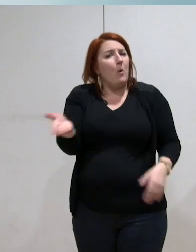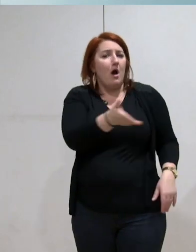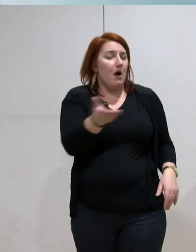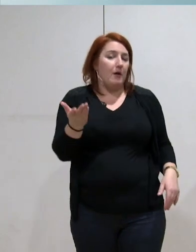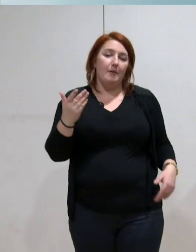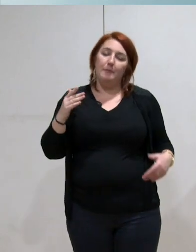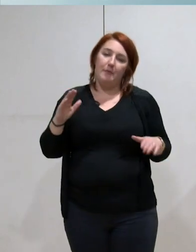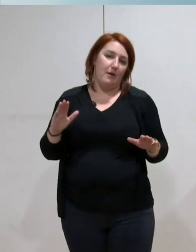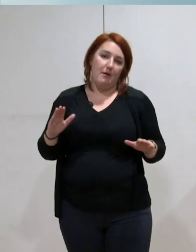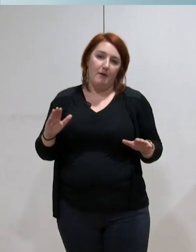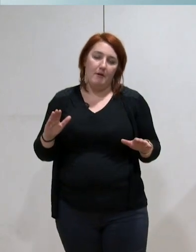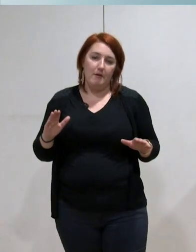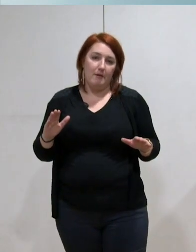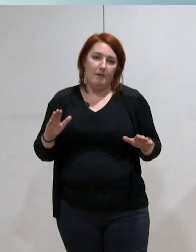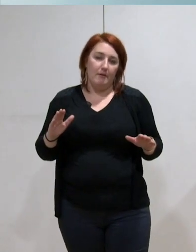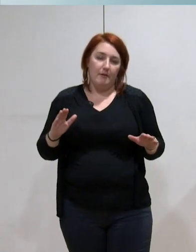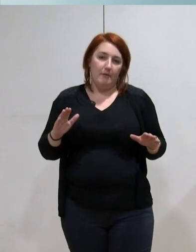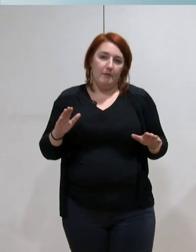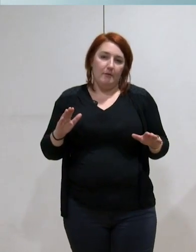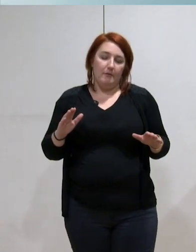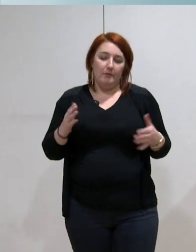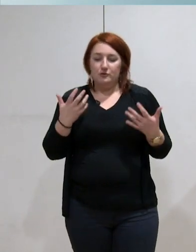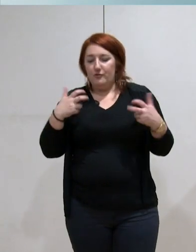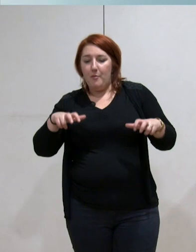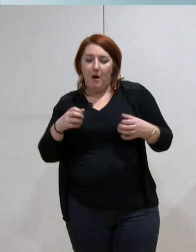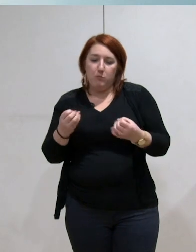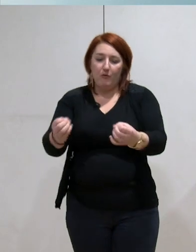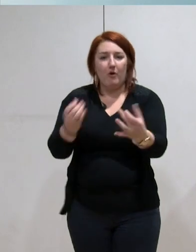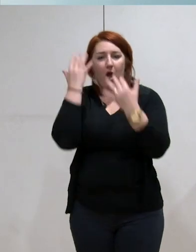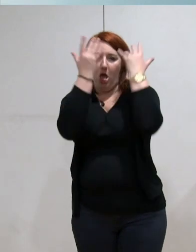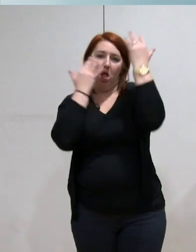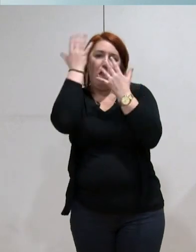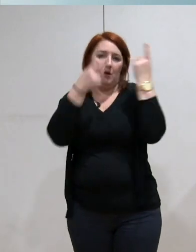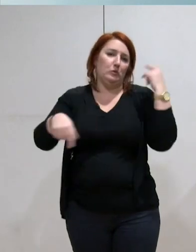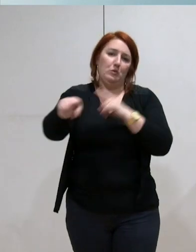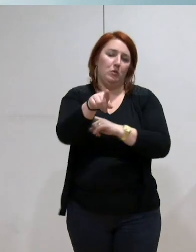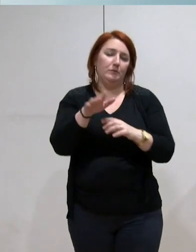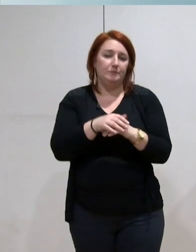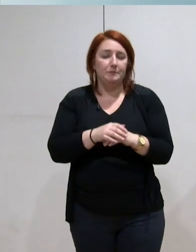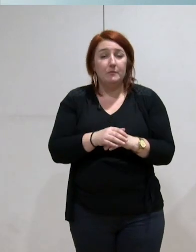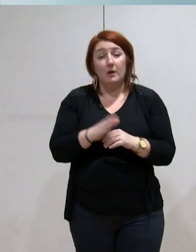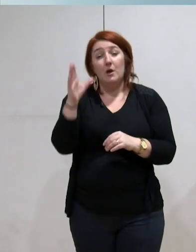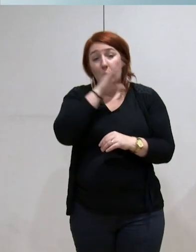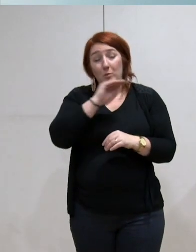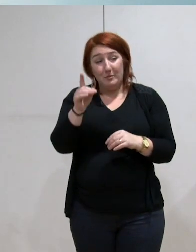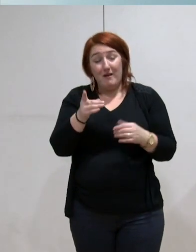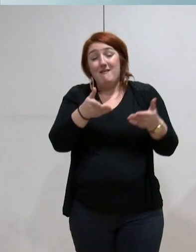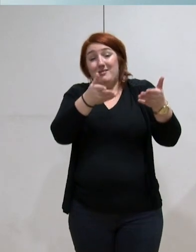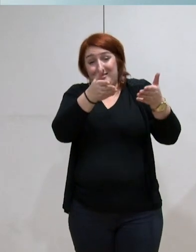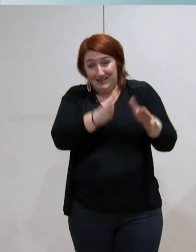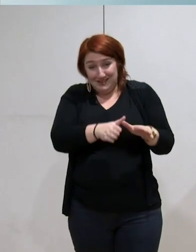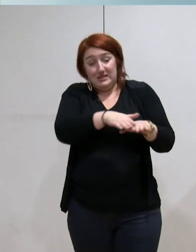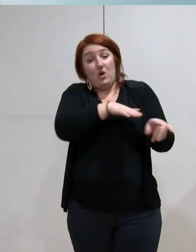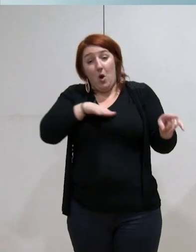commençons pas à effrayer ou inquiéter tout le monde il faudra aussi que parallèlement à cette décision